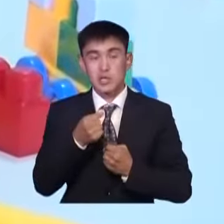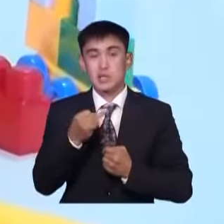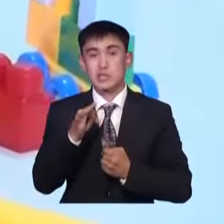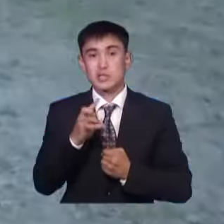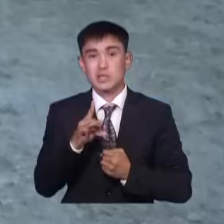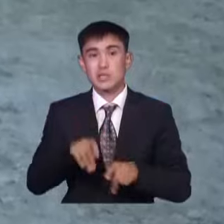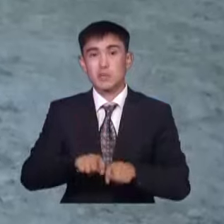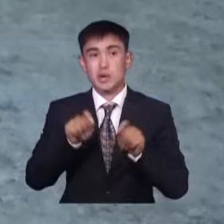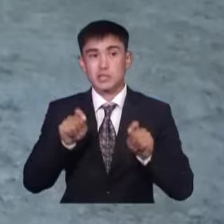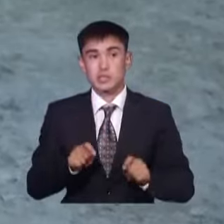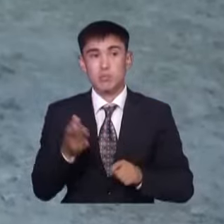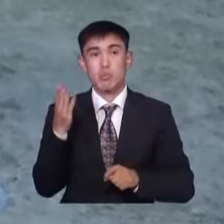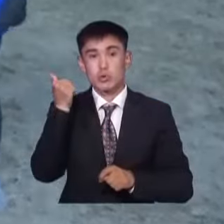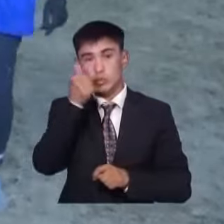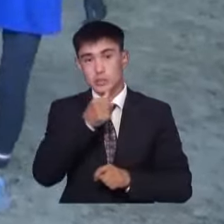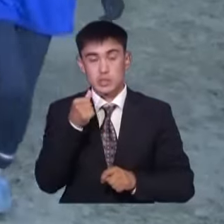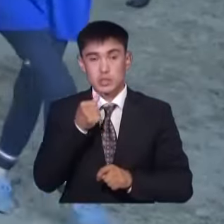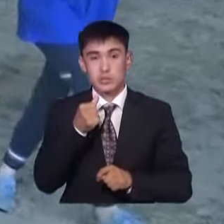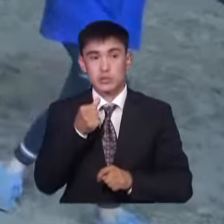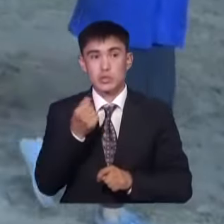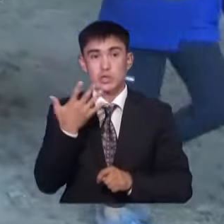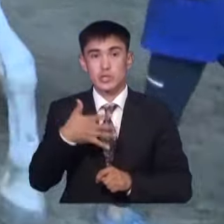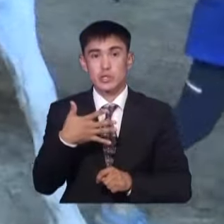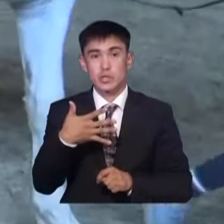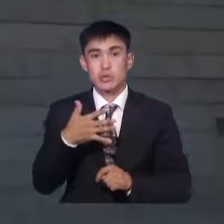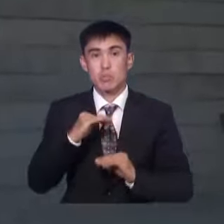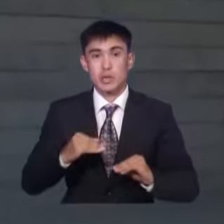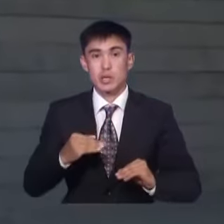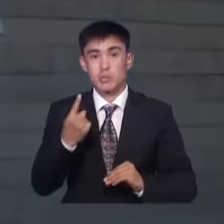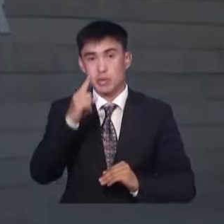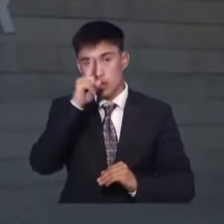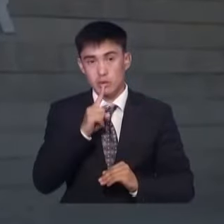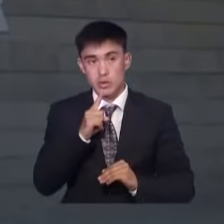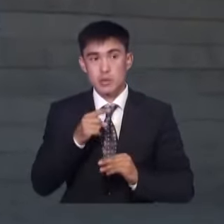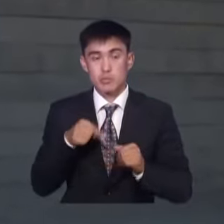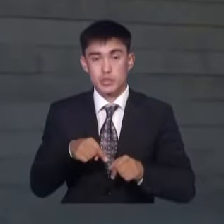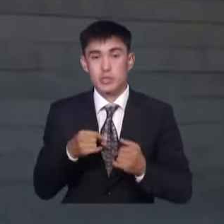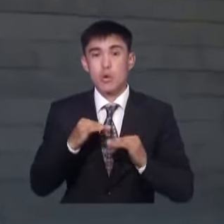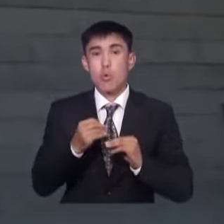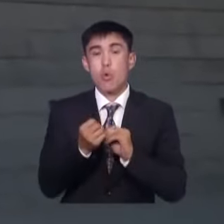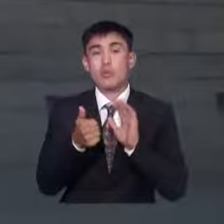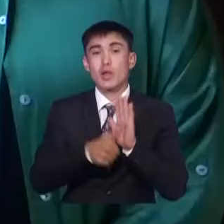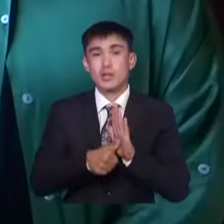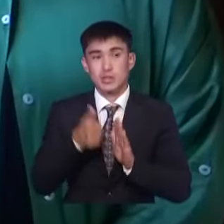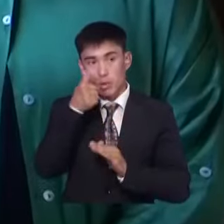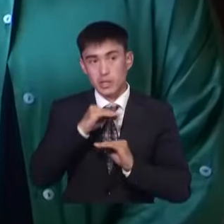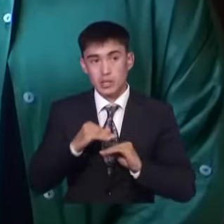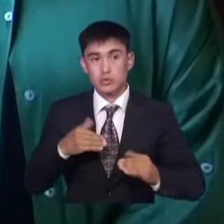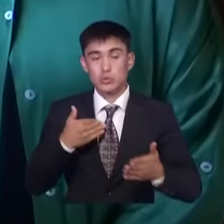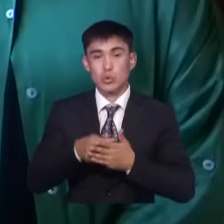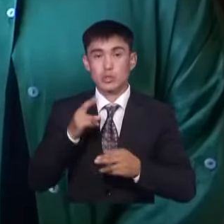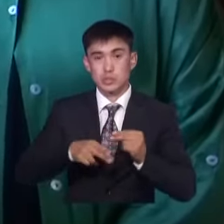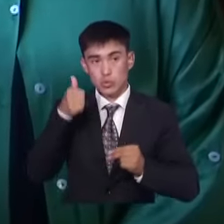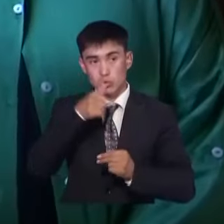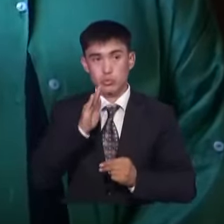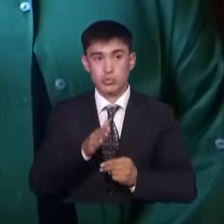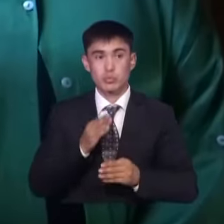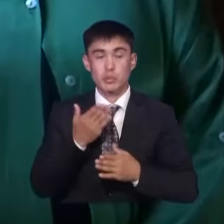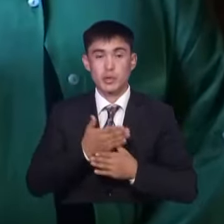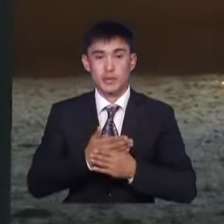иннотерапия ашылған. Былтырғы жылы 50 балаға тек 1 ай көлемінде көмектессе, биыл 16 бүлдіршінге жыл соңына дейін қызмет көрсетеді.